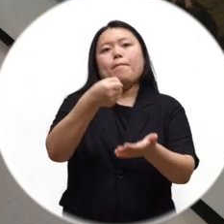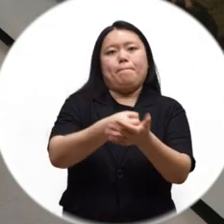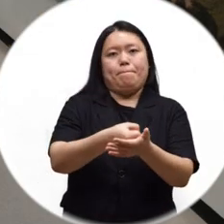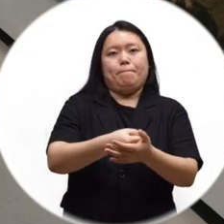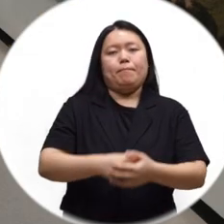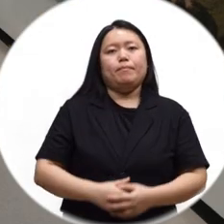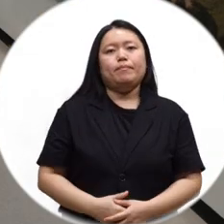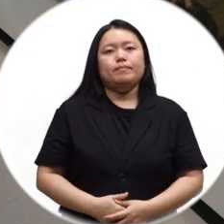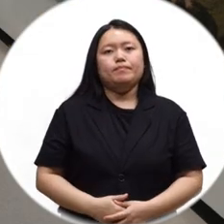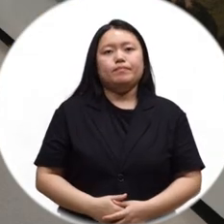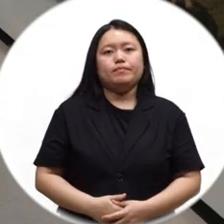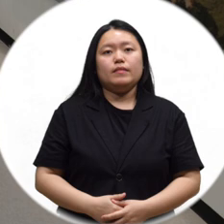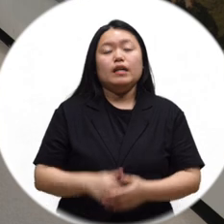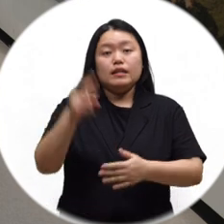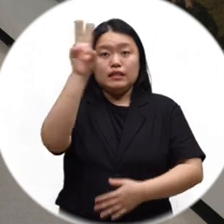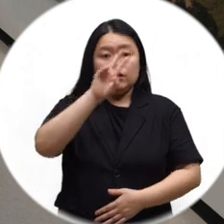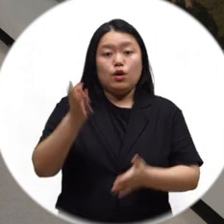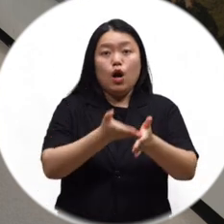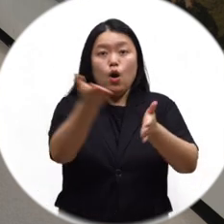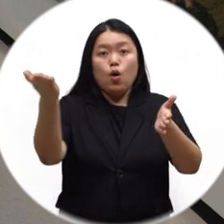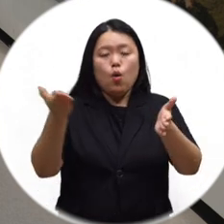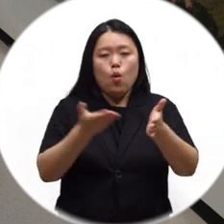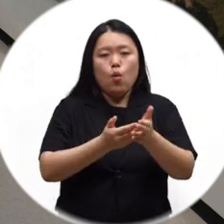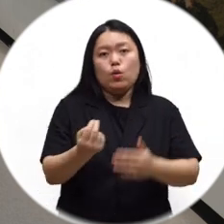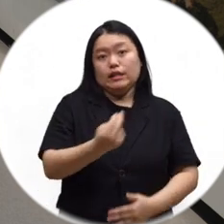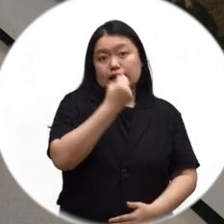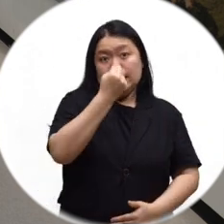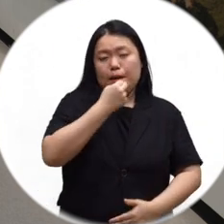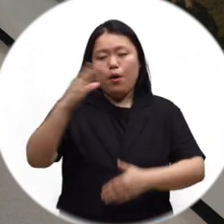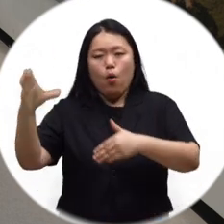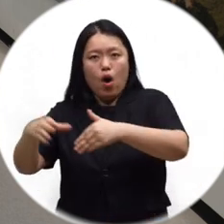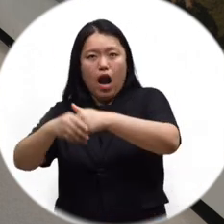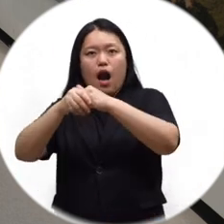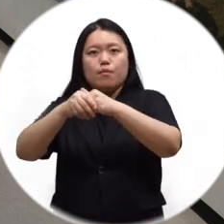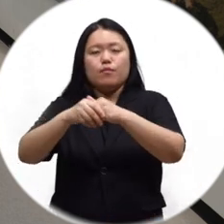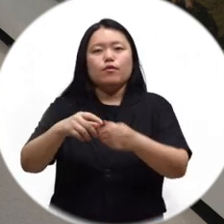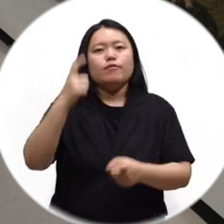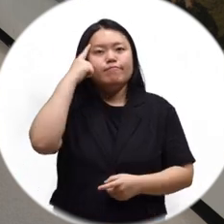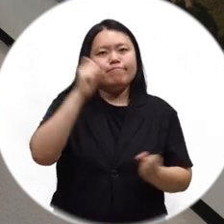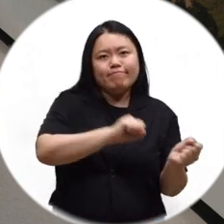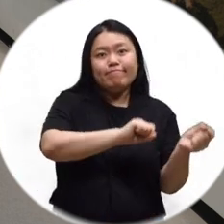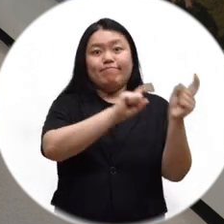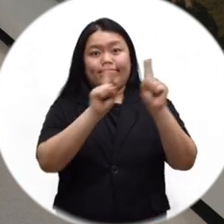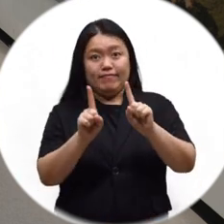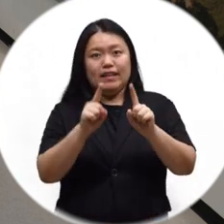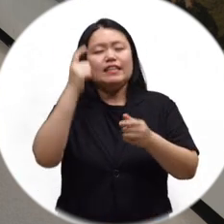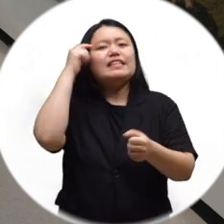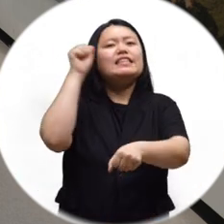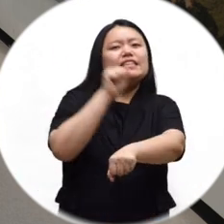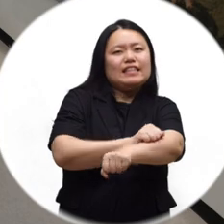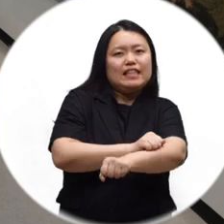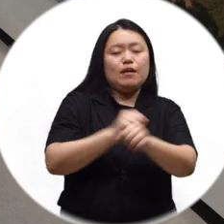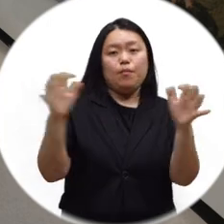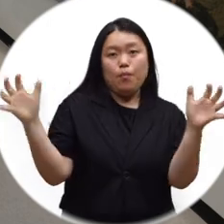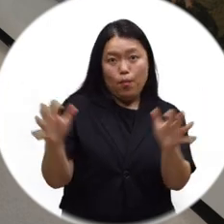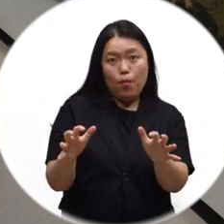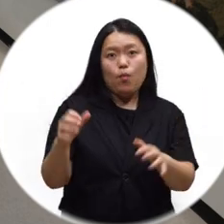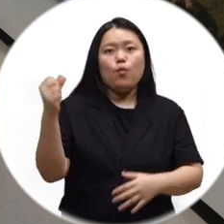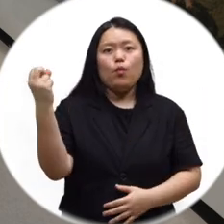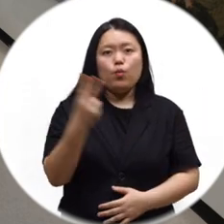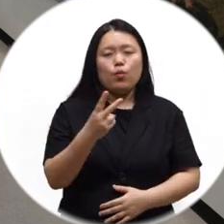생명과 화합의 상징으로 되살려낸 민관 협력의 지혜와 시화호에서 새롭게 띄우는 성원의 자리에 함께